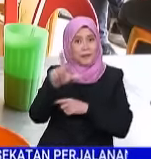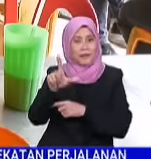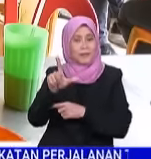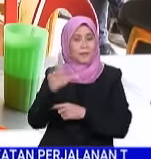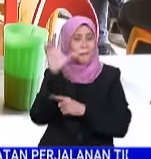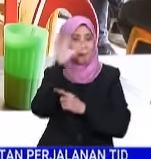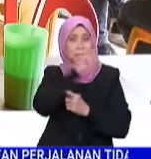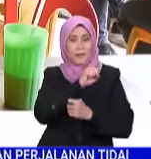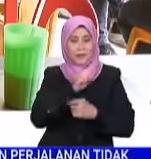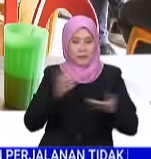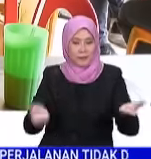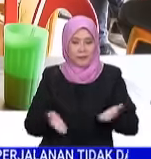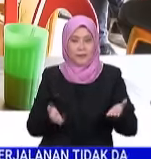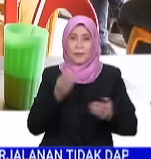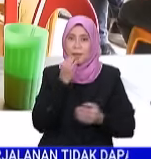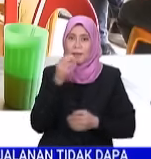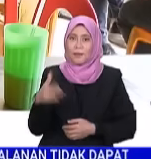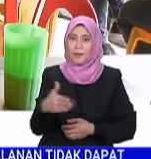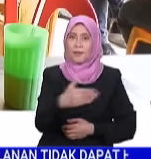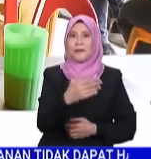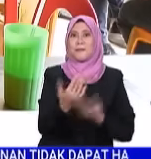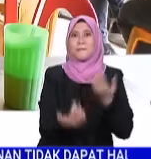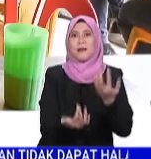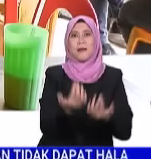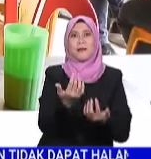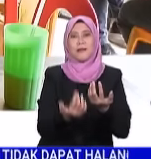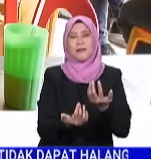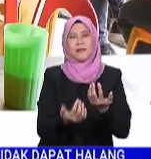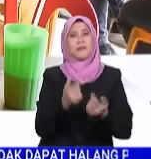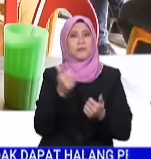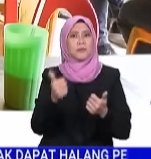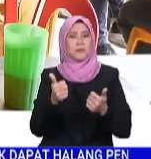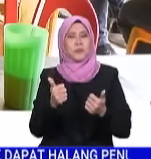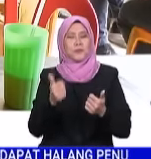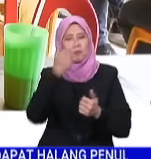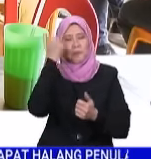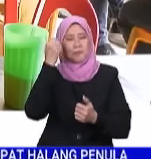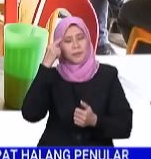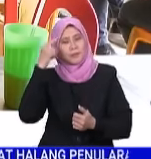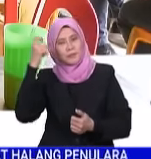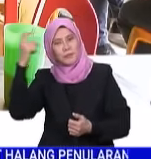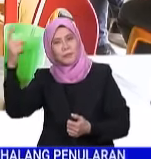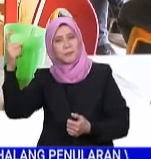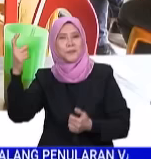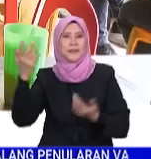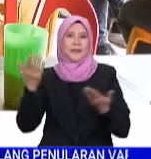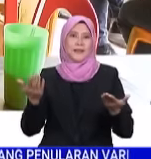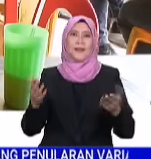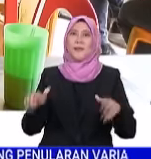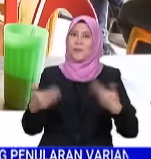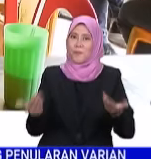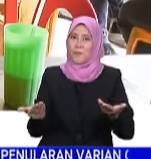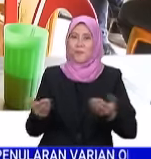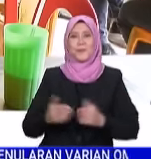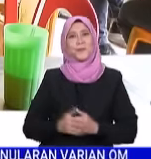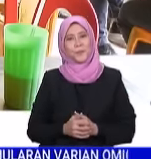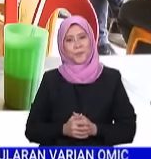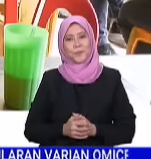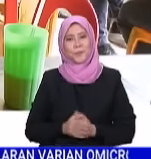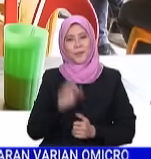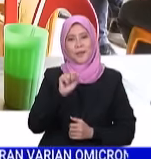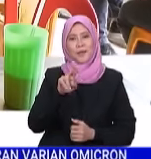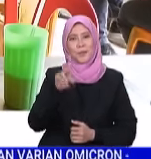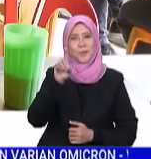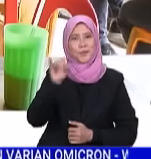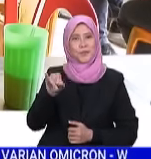ke jalan bellam ni Makan ikan bakar ni sangat-sangat rugi takut-takut terbawa teriang-iang dalam mimpi Anda semua